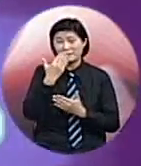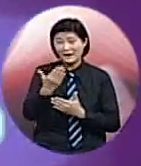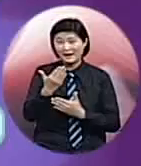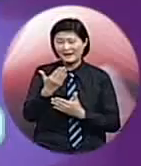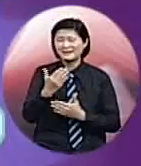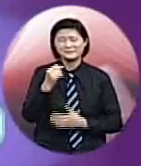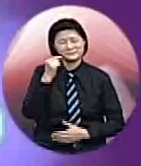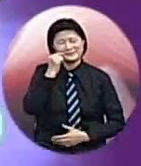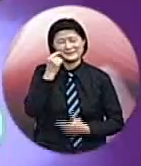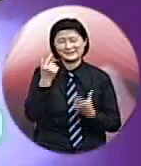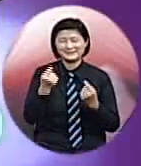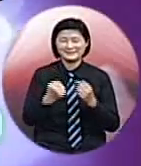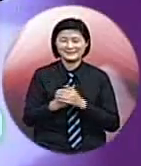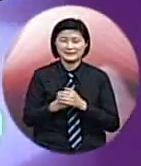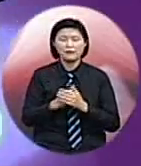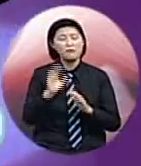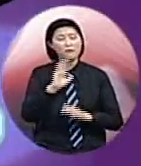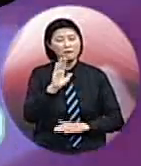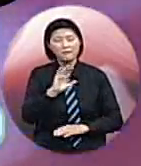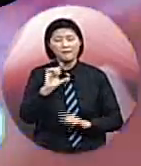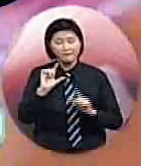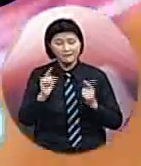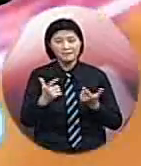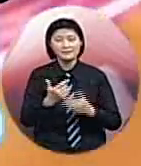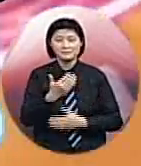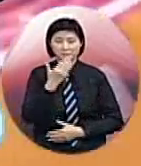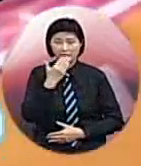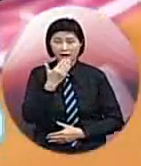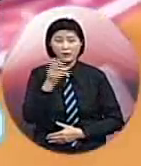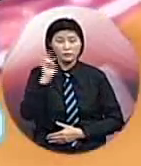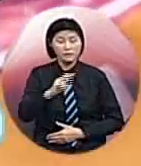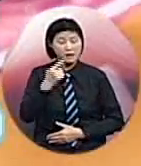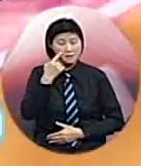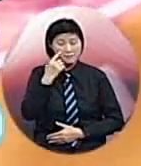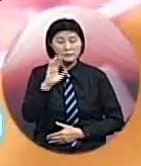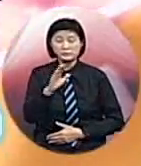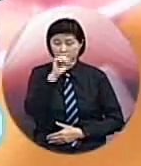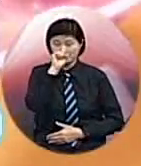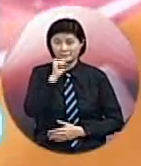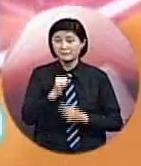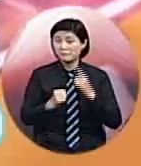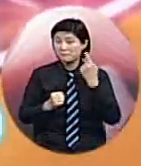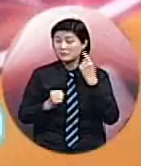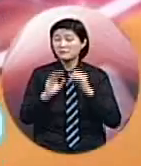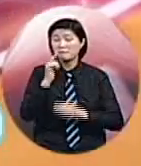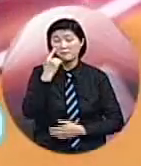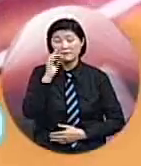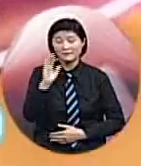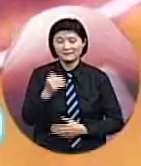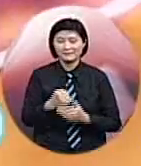않겠죠. 아니요. 될 수도 있죠. 들어봐야죠. 아직 들어보지도 않았어요, 아버님 예, 노래. 예, 예, 예.